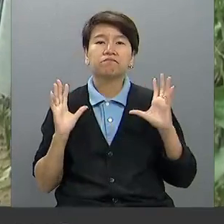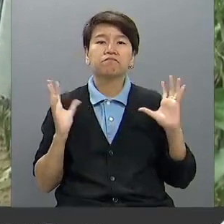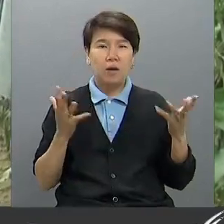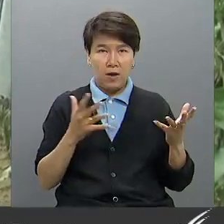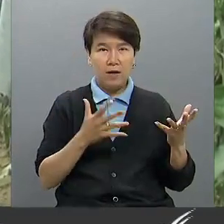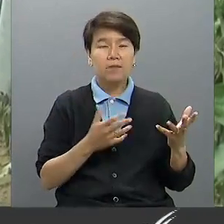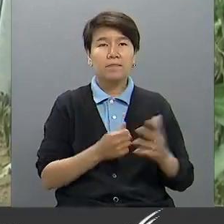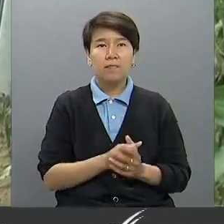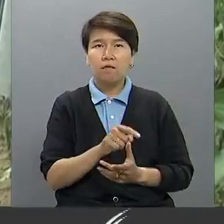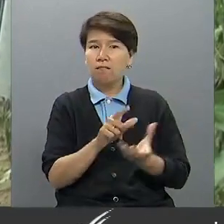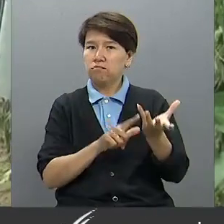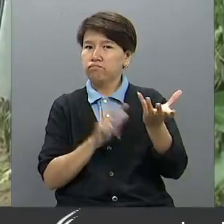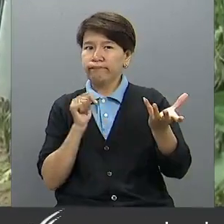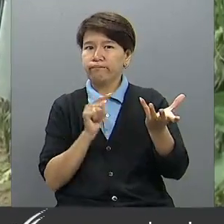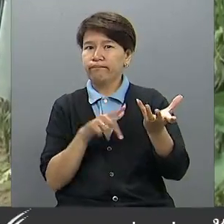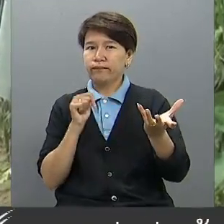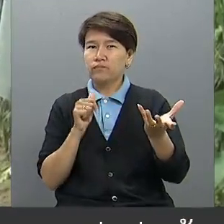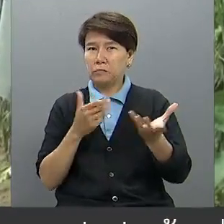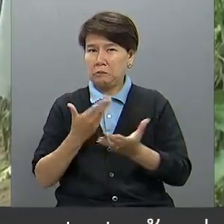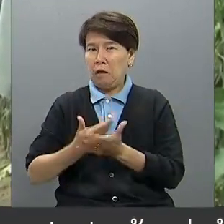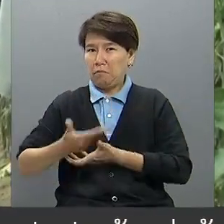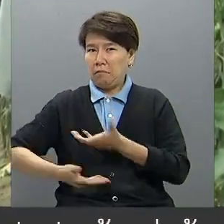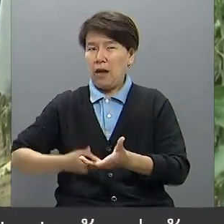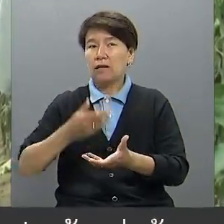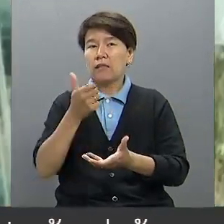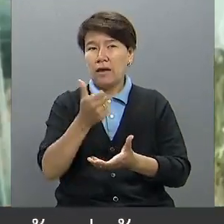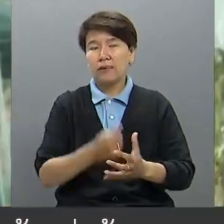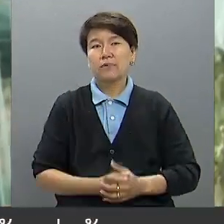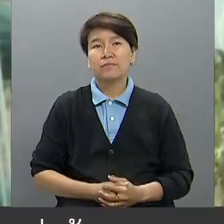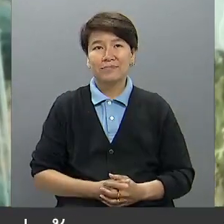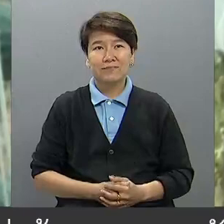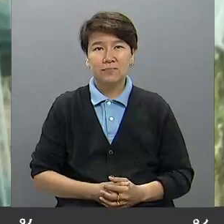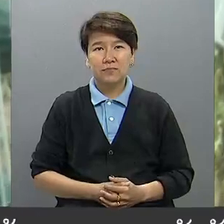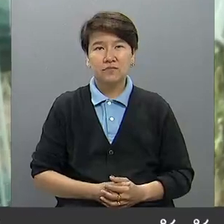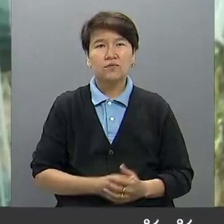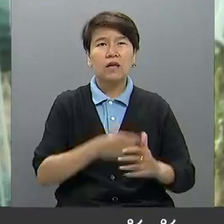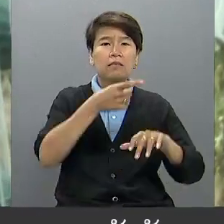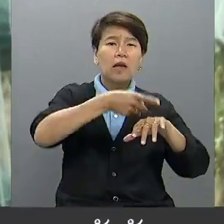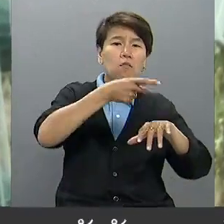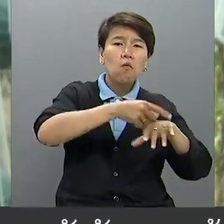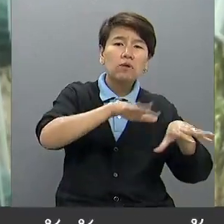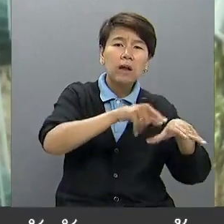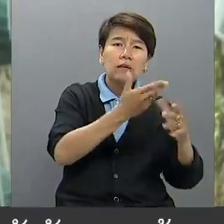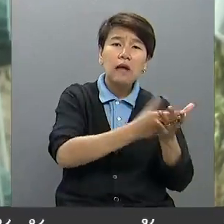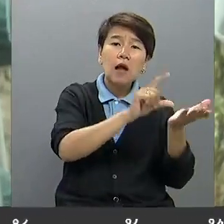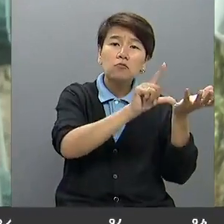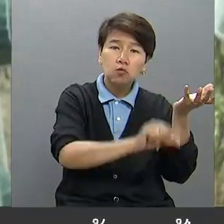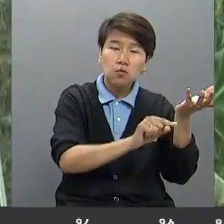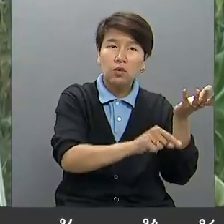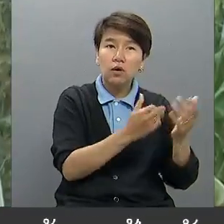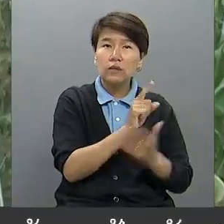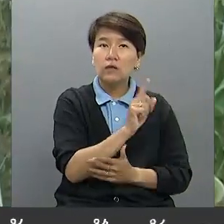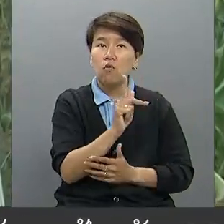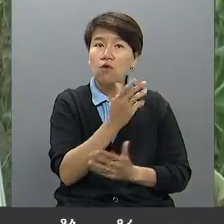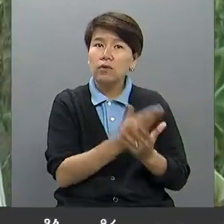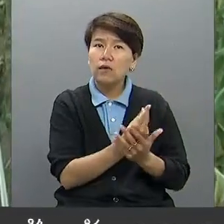าให้กับแตงโมจากที่แบบถ้าแตงโมทั่วไปเนี่ยราคามันไม่ได้สูงมากนะ ใช่ไหมลูกหนึ่งกิโลกรัมหนึ่ง10บาท20บาทเท่